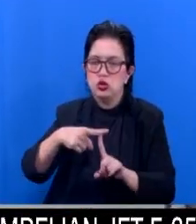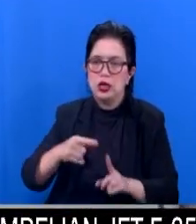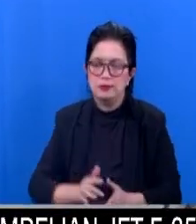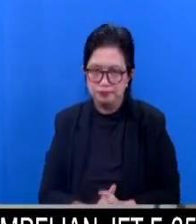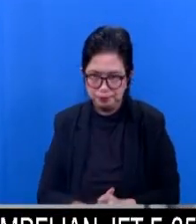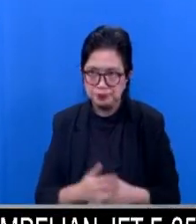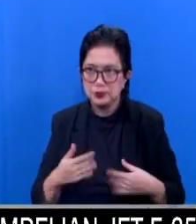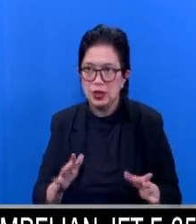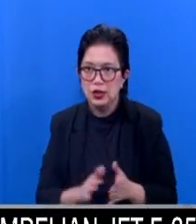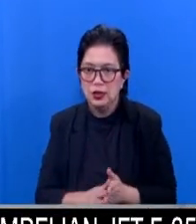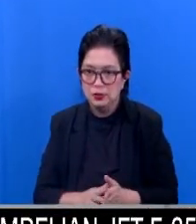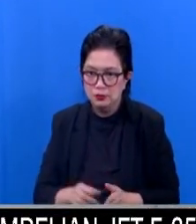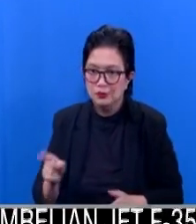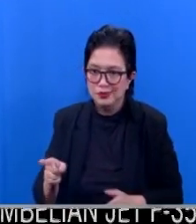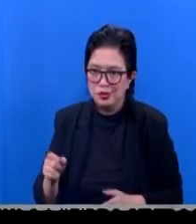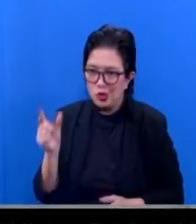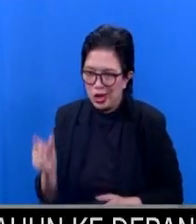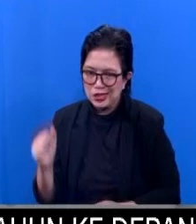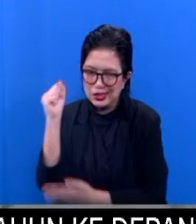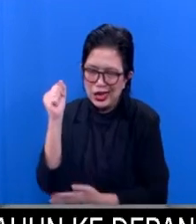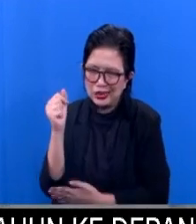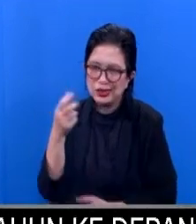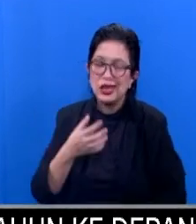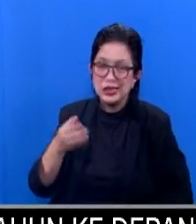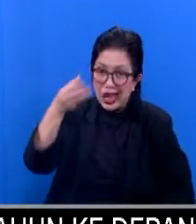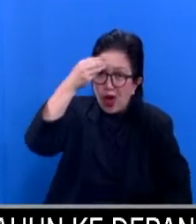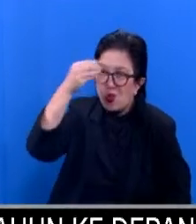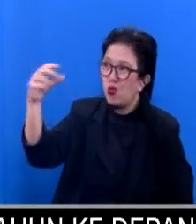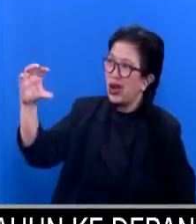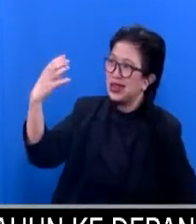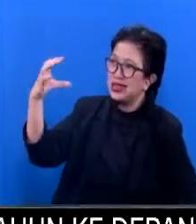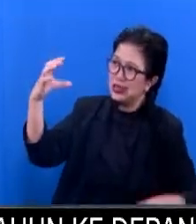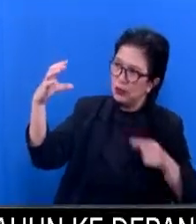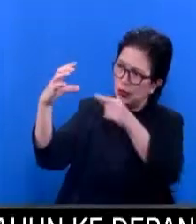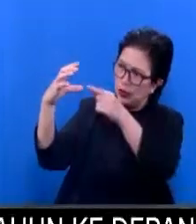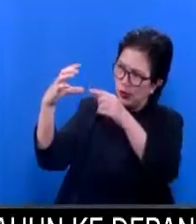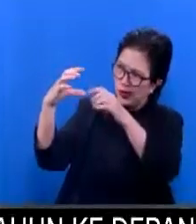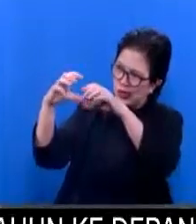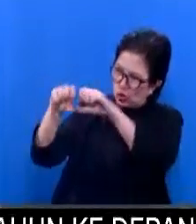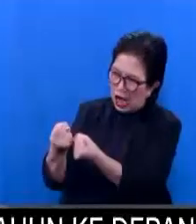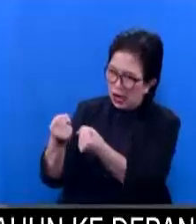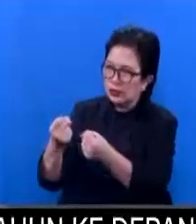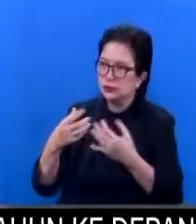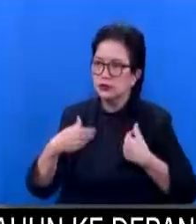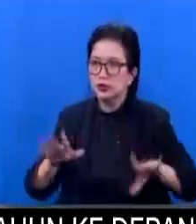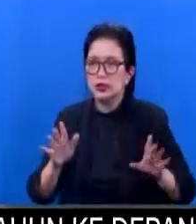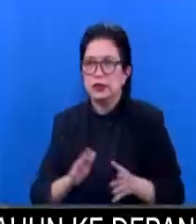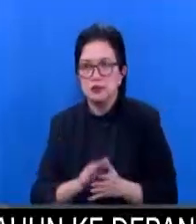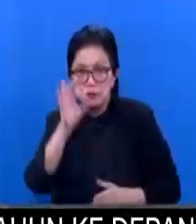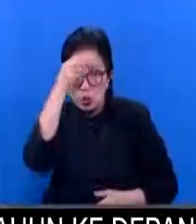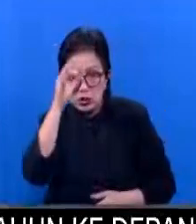diketahui, pencuri itu merusak router kamera pengawas yang terpasang di dalam minimarket. Polsek Balerejo yang telah melakukan olah